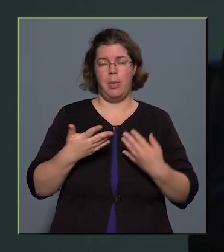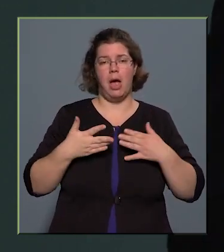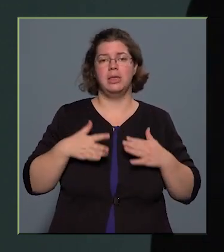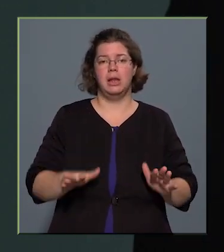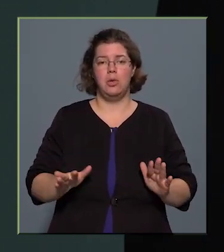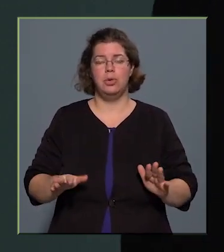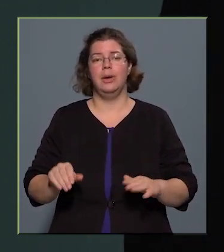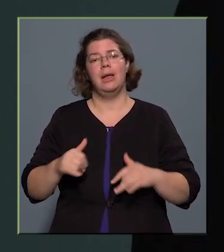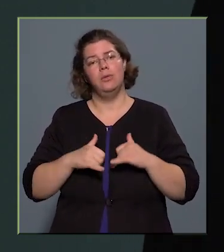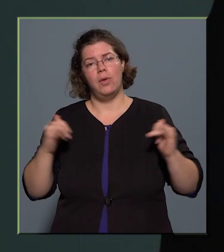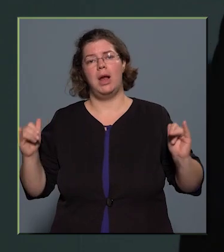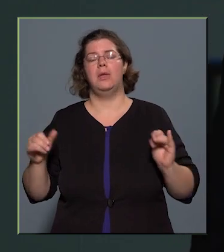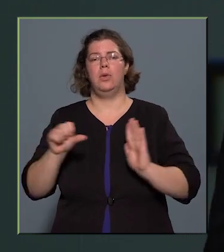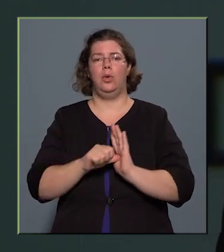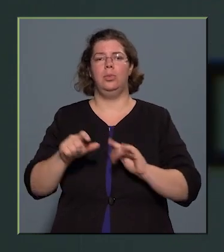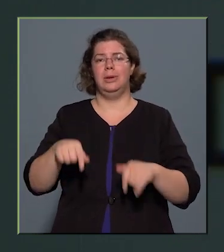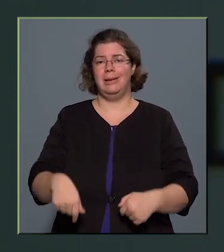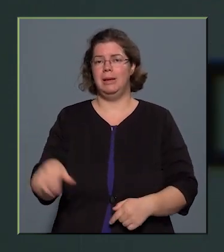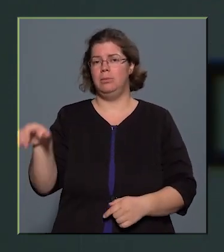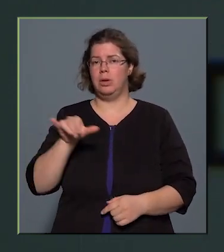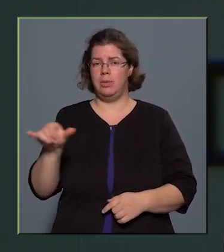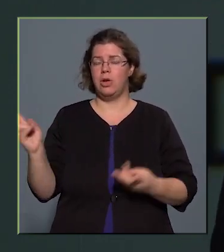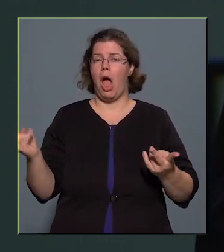egy fejlesztőközpontot itt Budapesten, ahol a